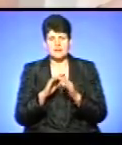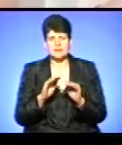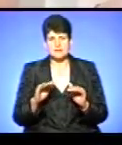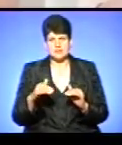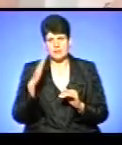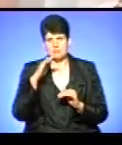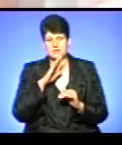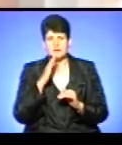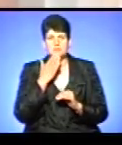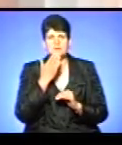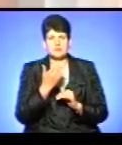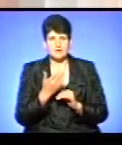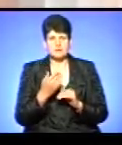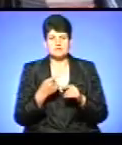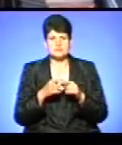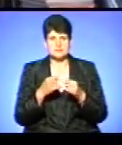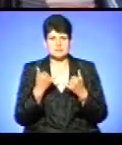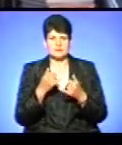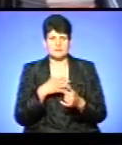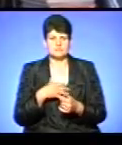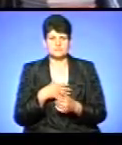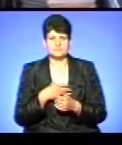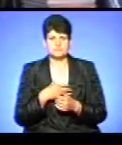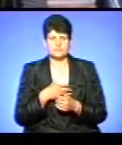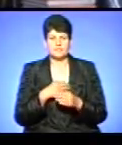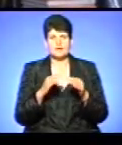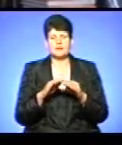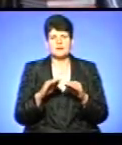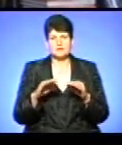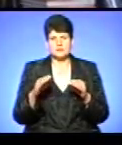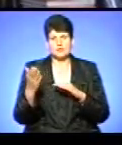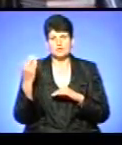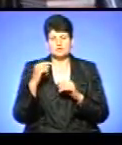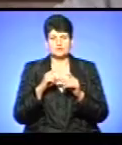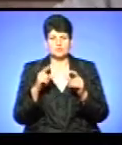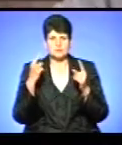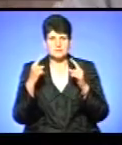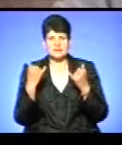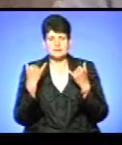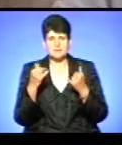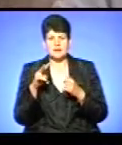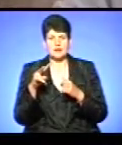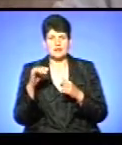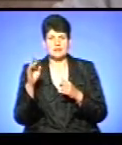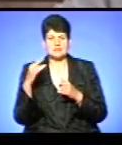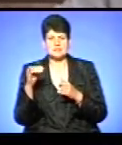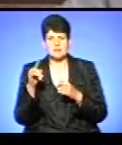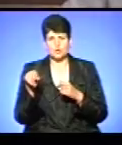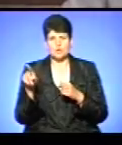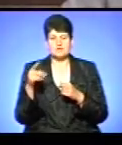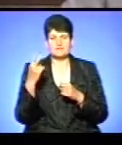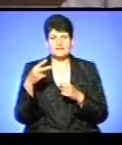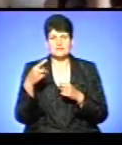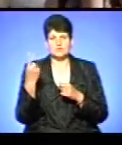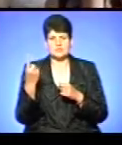батьки питаються, тобто це на часі. Самі учні колишньої школи мистецтва, тепер ліцею номер 21